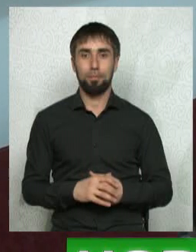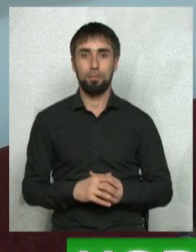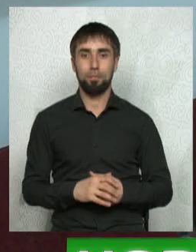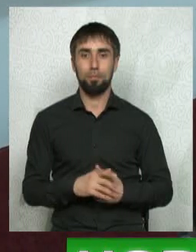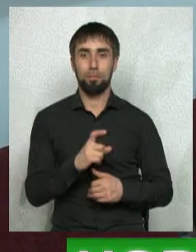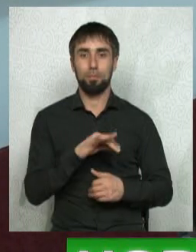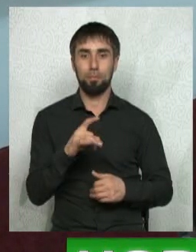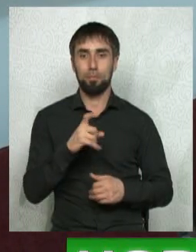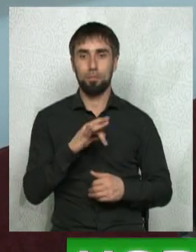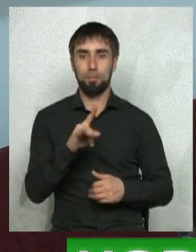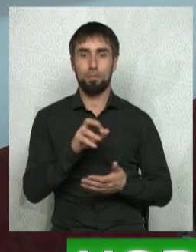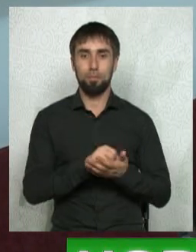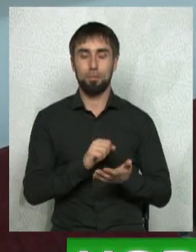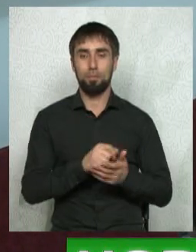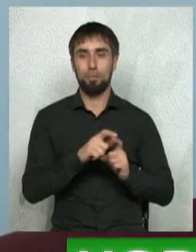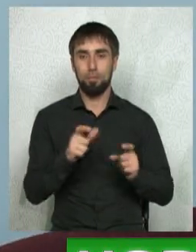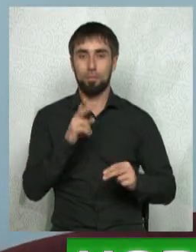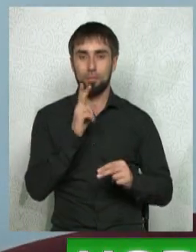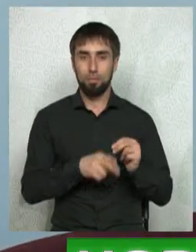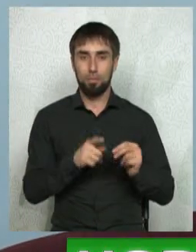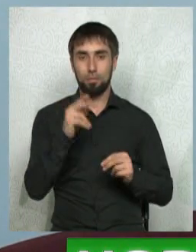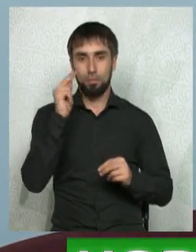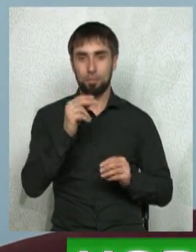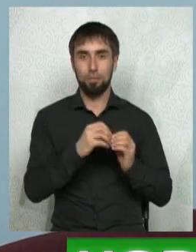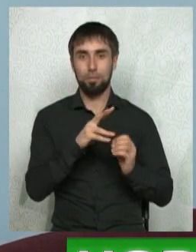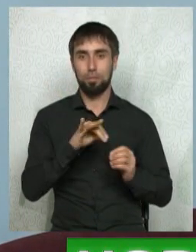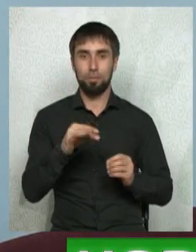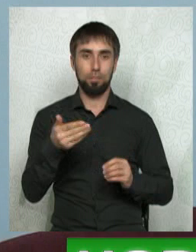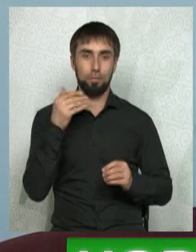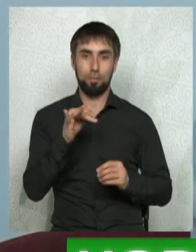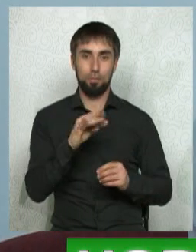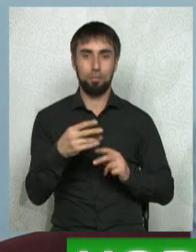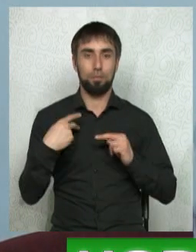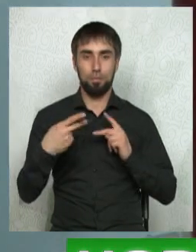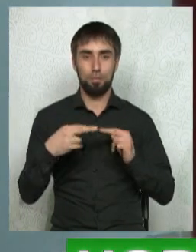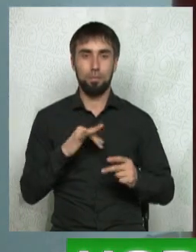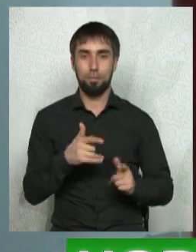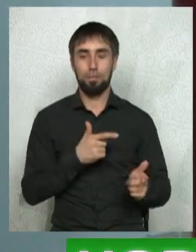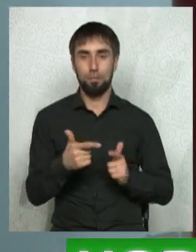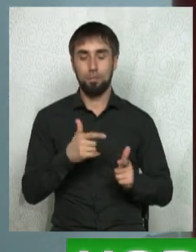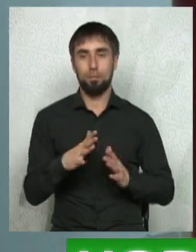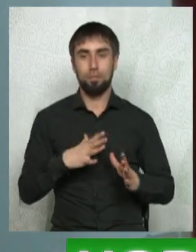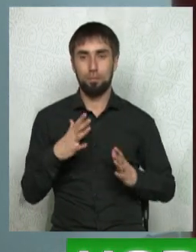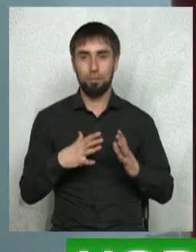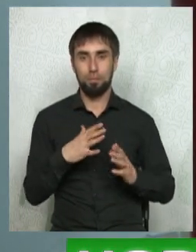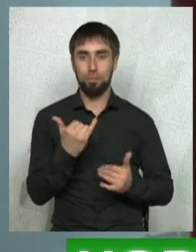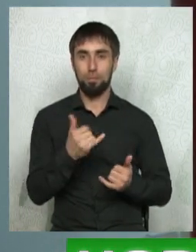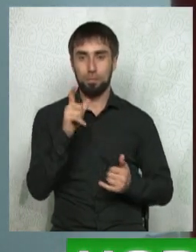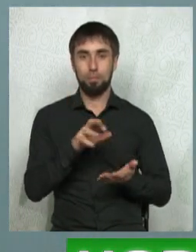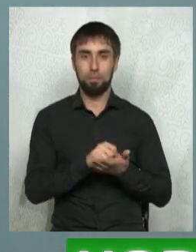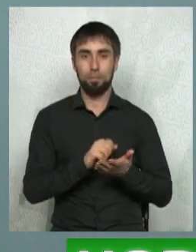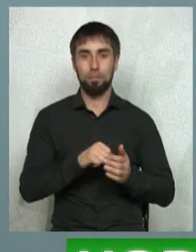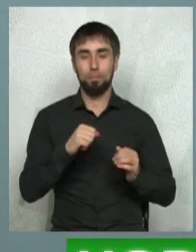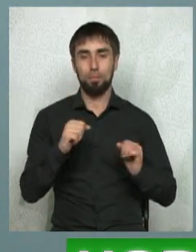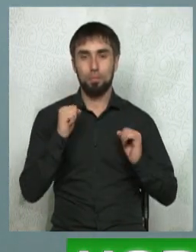У Эмира и Хизира занятия в школе закончились всего 10 минут назад. Они уже переодеваются и готовятся к тренировке. Теперь занятия